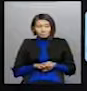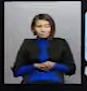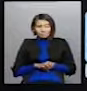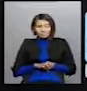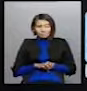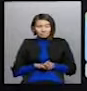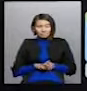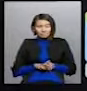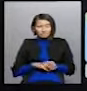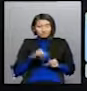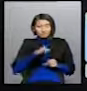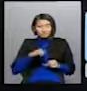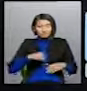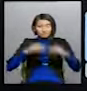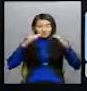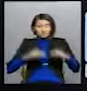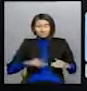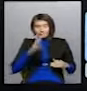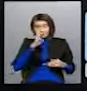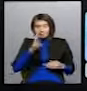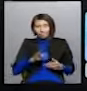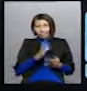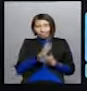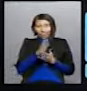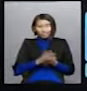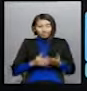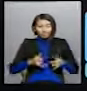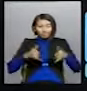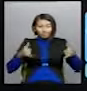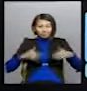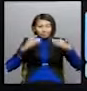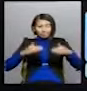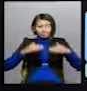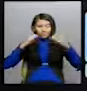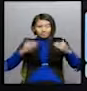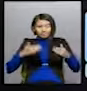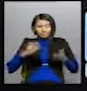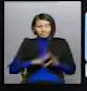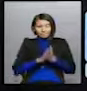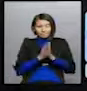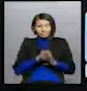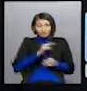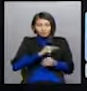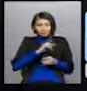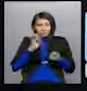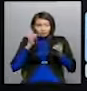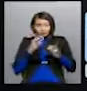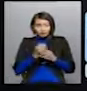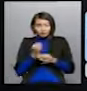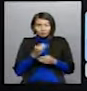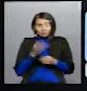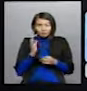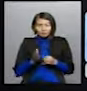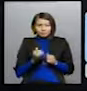жалақының өзі 1,5 есеге өседі, дейді. Бұған байланысты көптеген жағдайлардың барлығы, көптеген